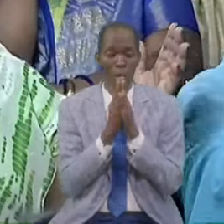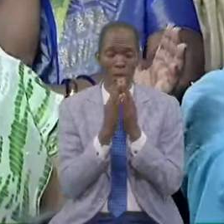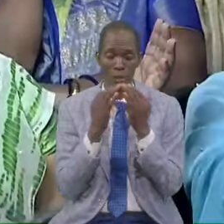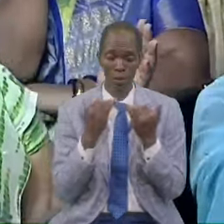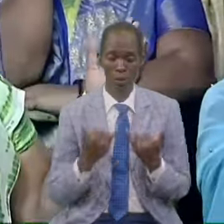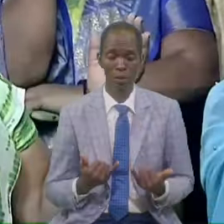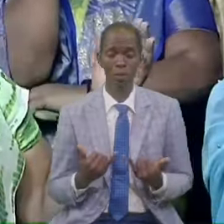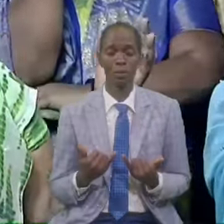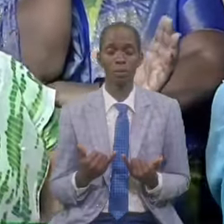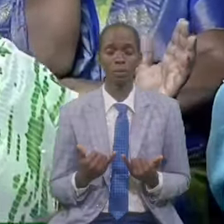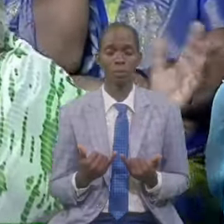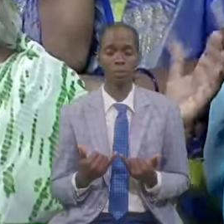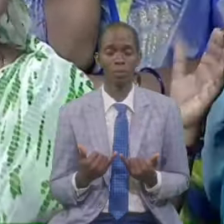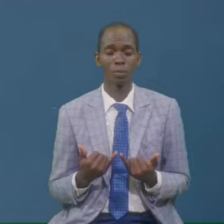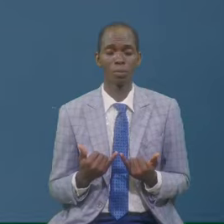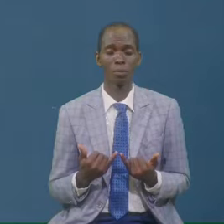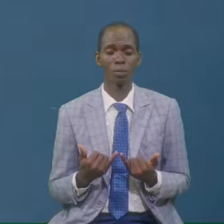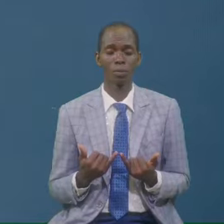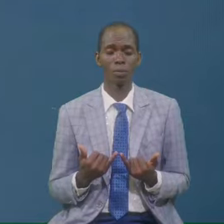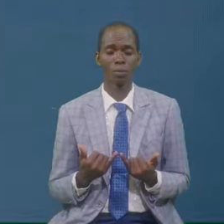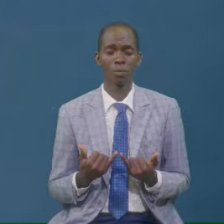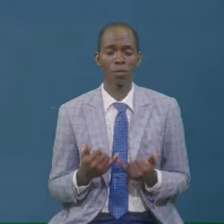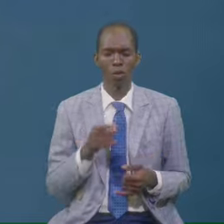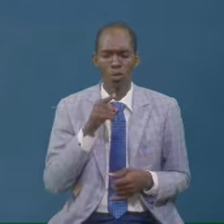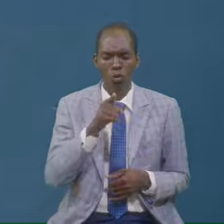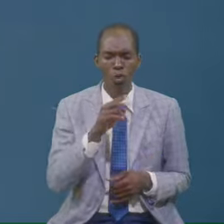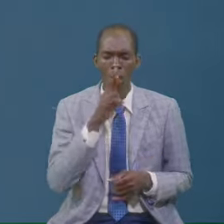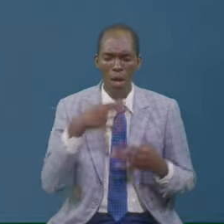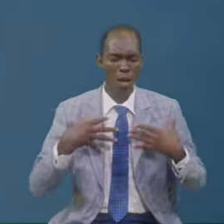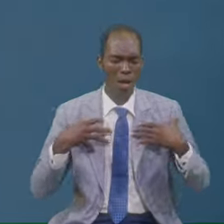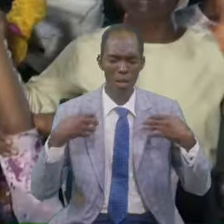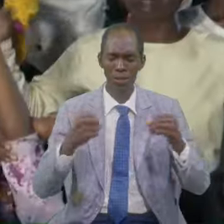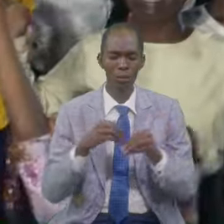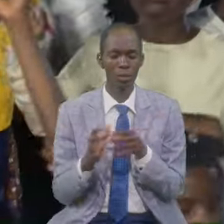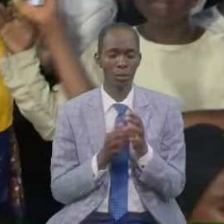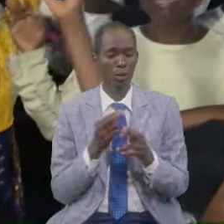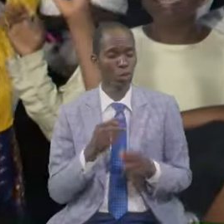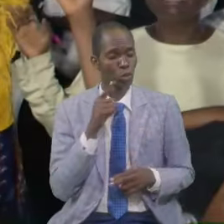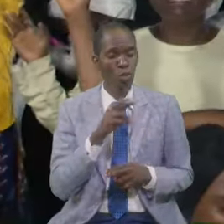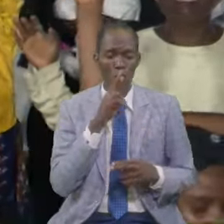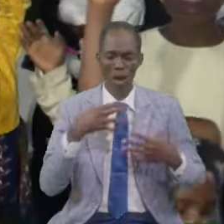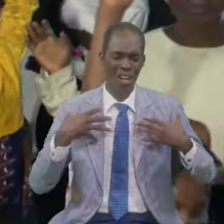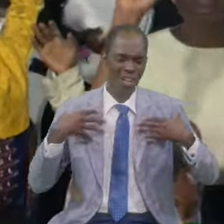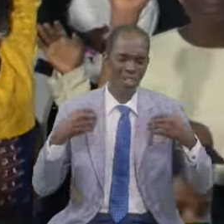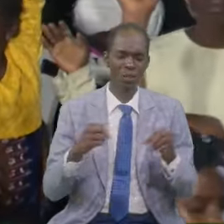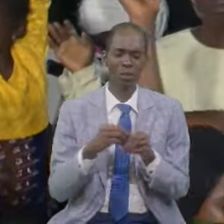వ్యాధి సంక్రమణ అయినా ప్రార్థిస్తున్నాను. యు ఆర్ హీల్డ్, నువ్వు స్వస్థపరచబడ్డావు. యు ఆర్ హీల్డ్, నీవు